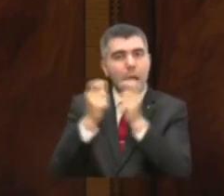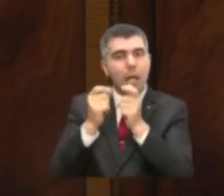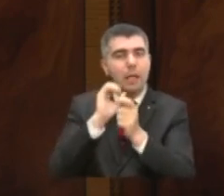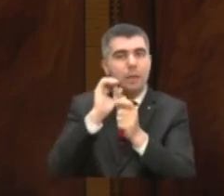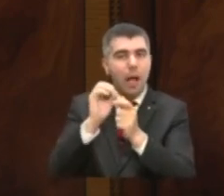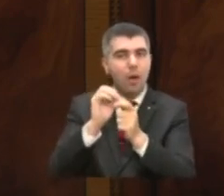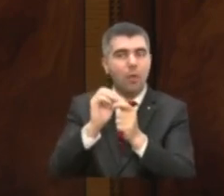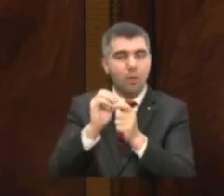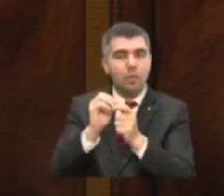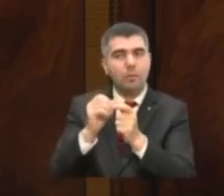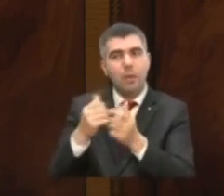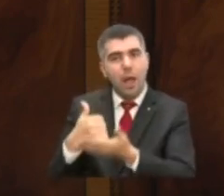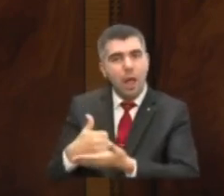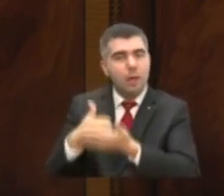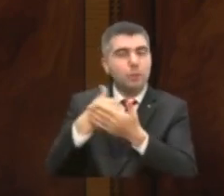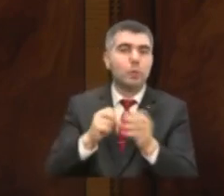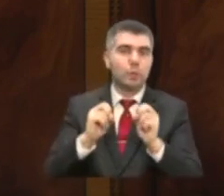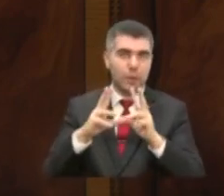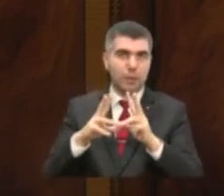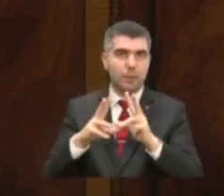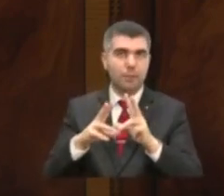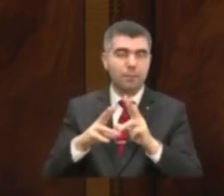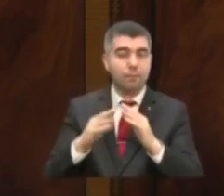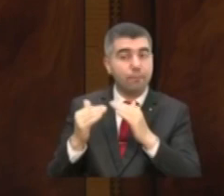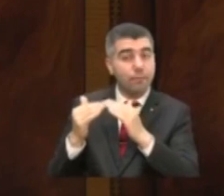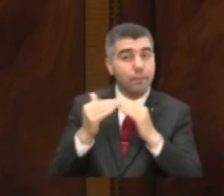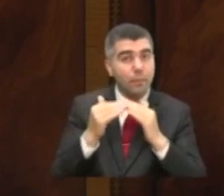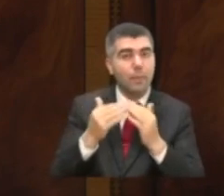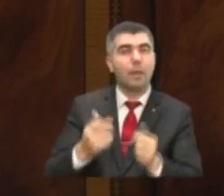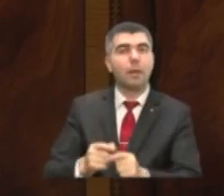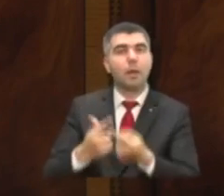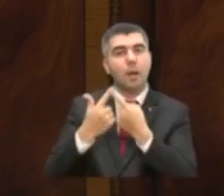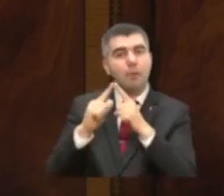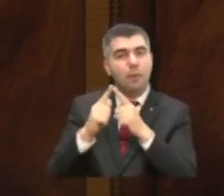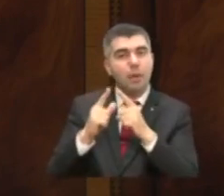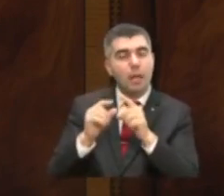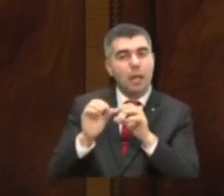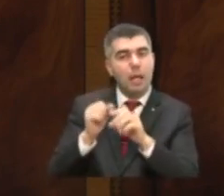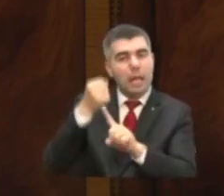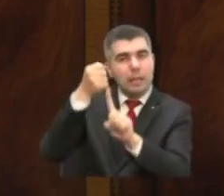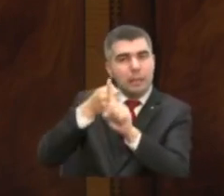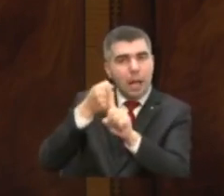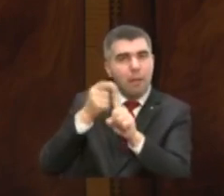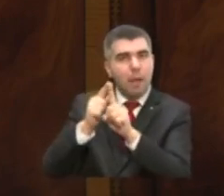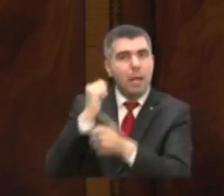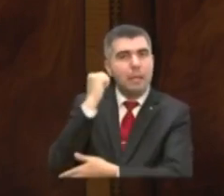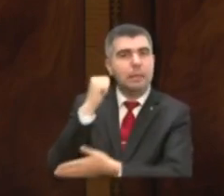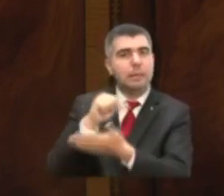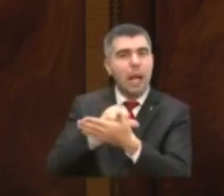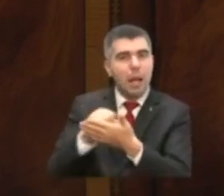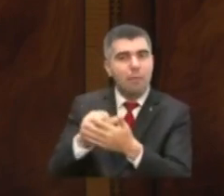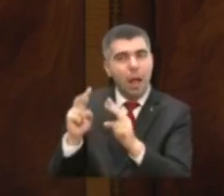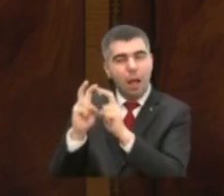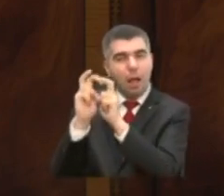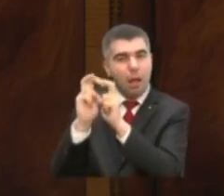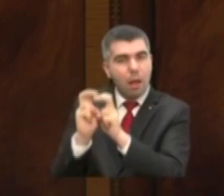مواطنة، ولكن عرفوا بأن هناك توزيع عادل. عندما أدخلنا عدد من الإصلاحات الجبائية اللي كتخفف